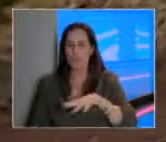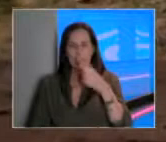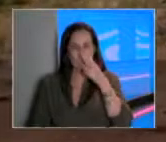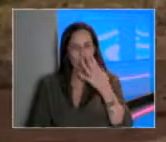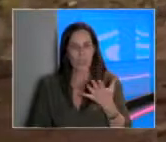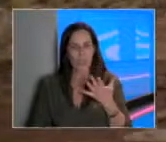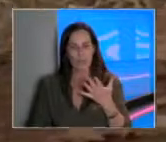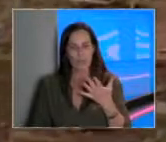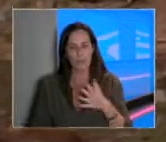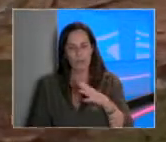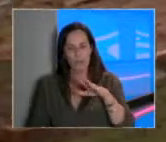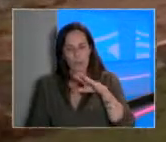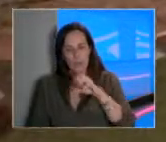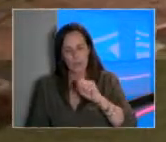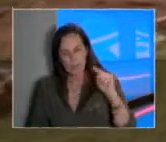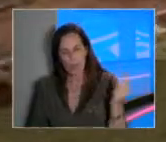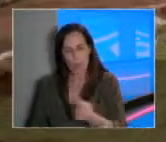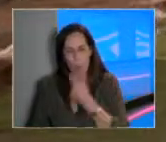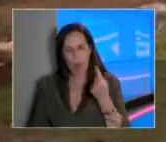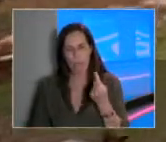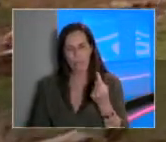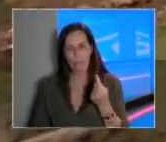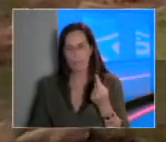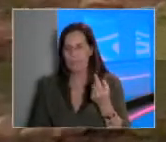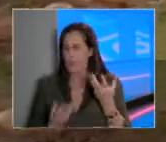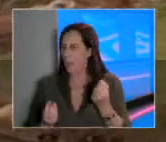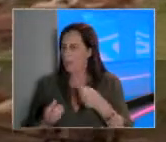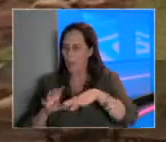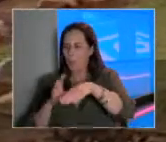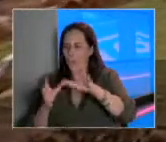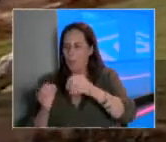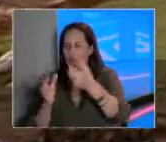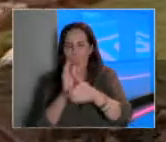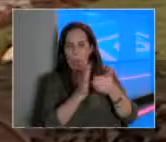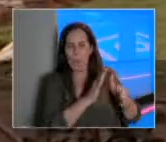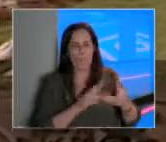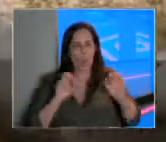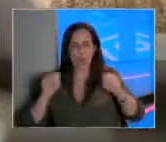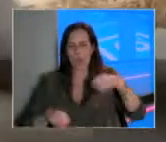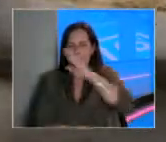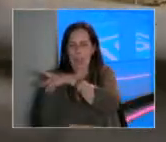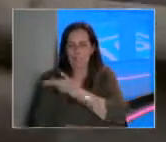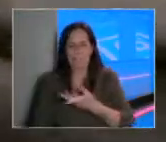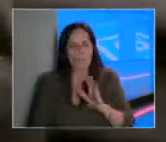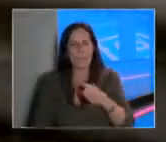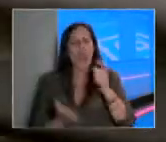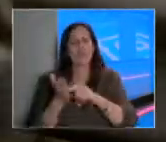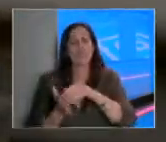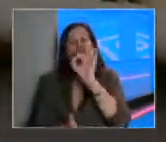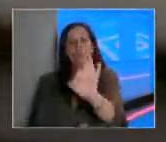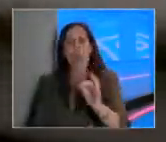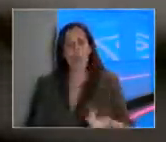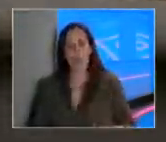ולנסות ולתפוס את כולם, מייצר כאן איזושהי גבינה שוויצרית מאותה אוטונומיה או מדינה פלסטינית. אז מה הדרישה